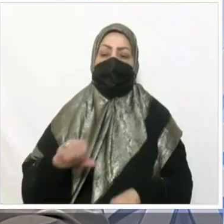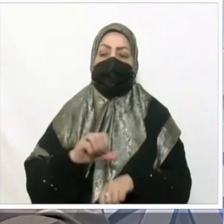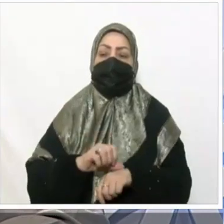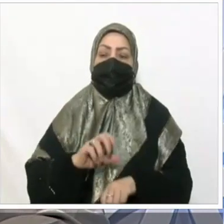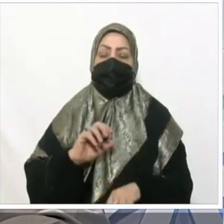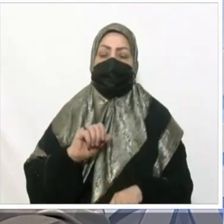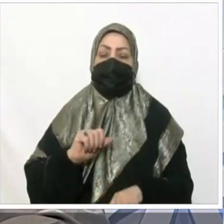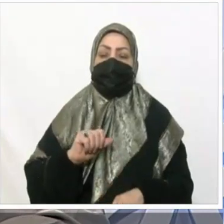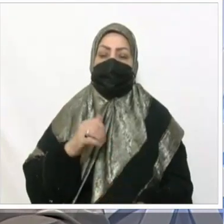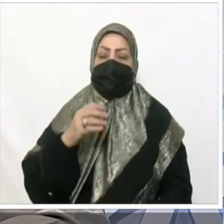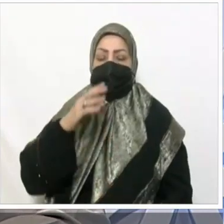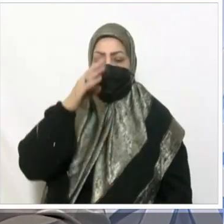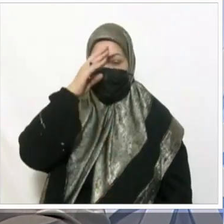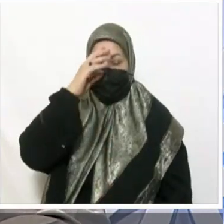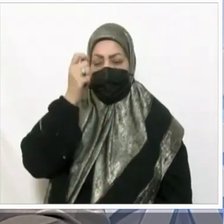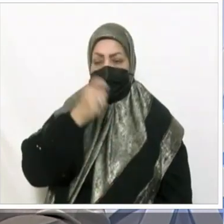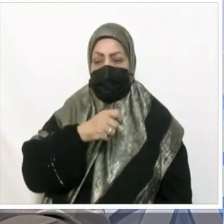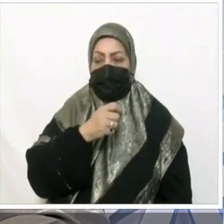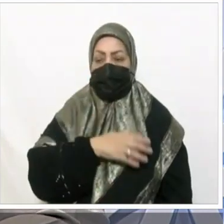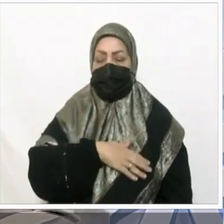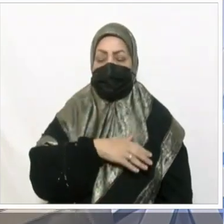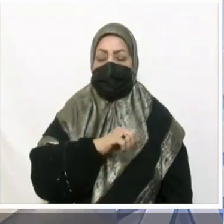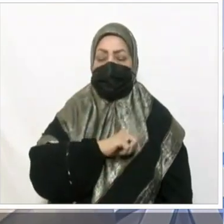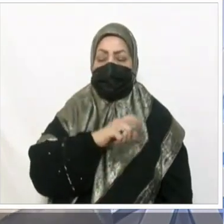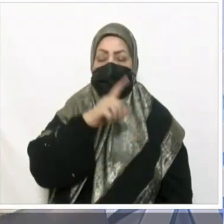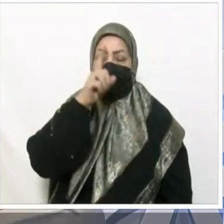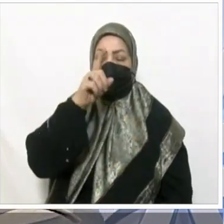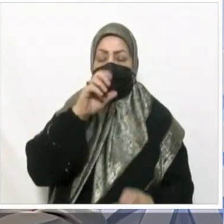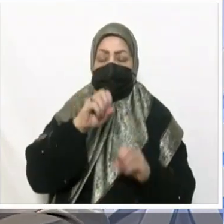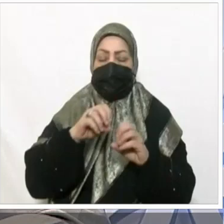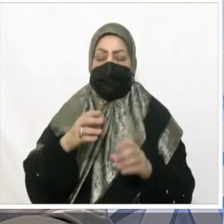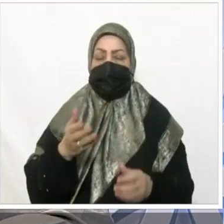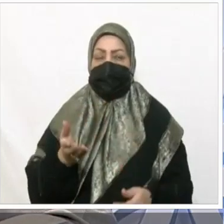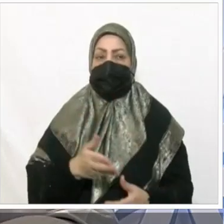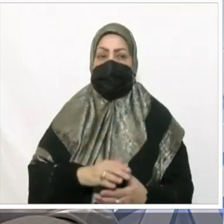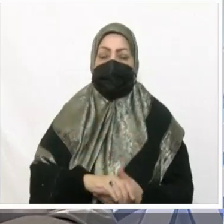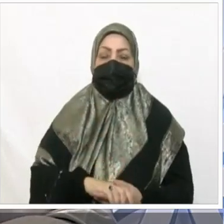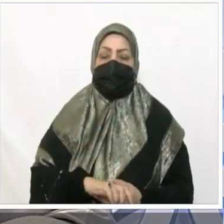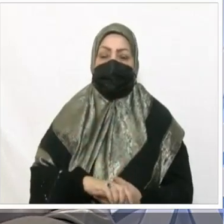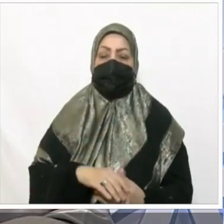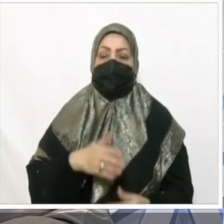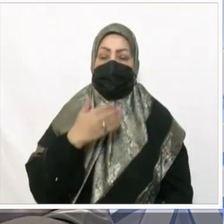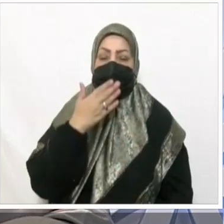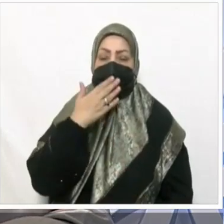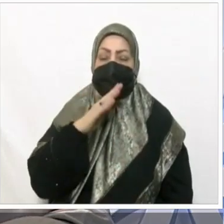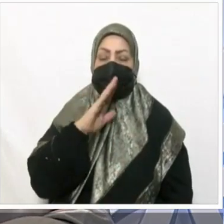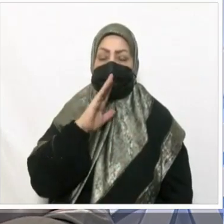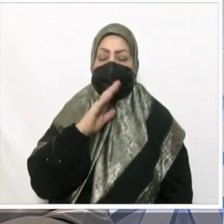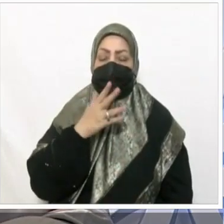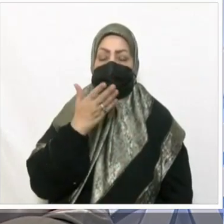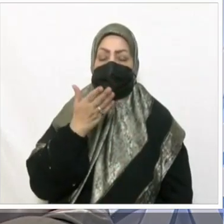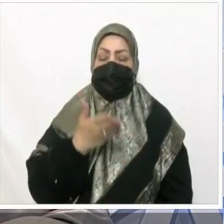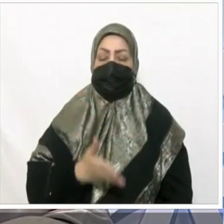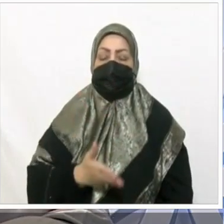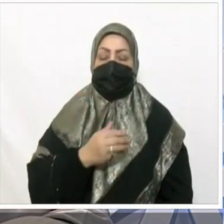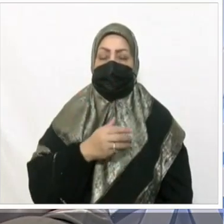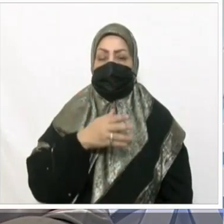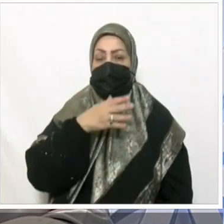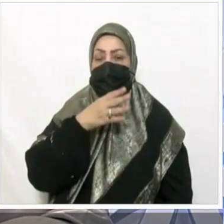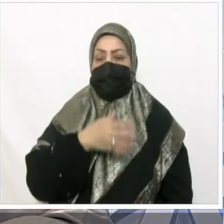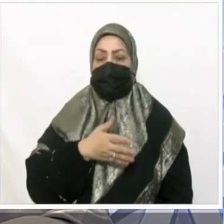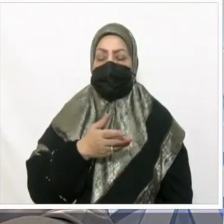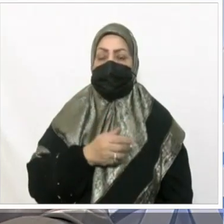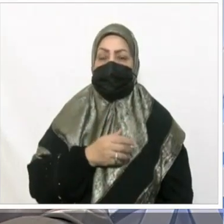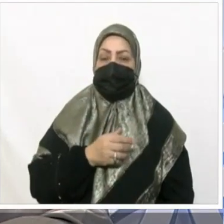أرض تجيب لها مبلغ باهي. فأنا ركزت بس على صيغة الكلام اللي موجودة، صيغة